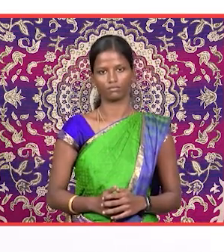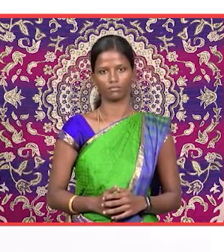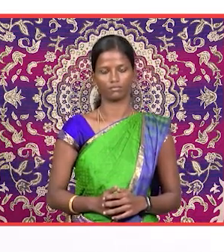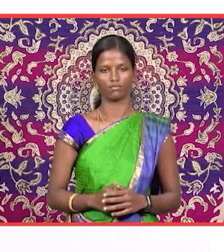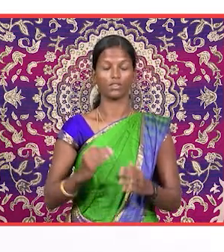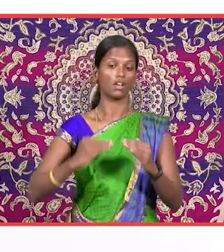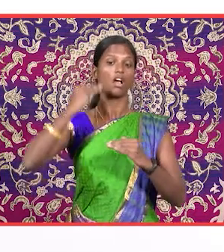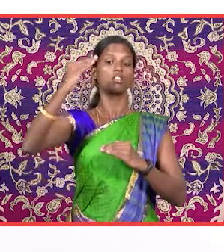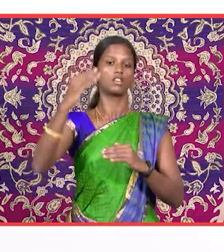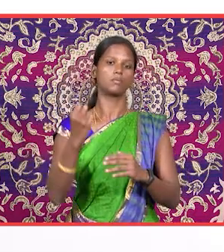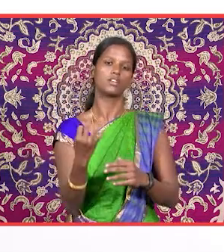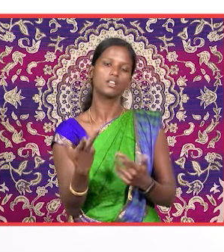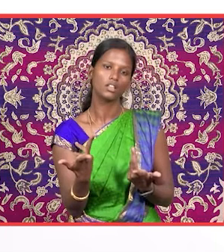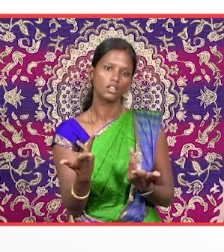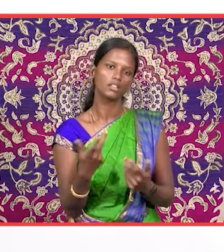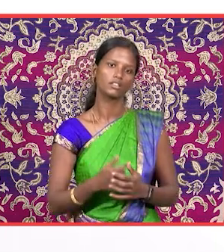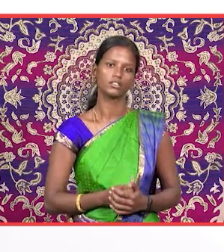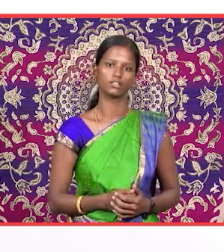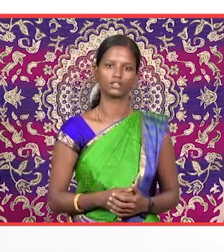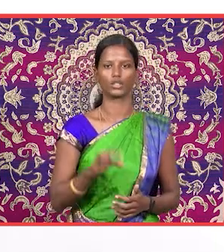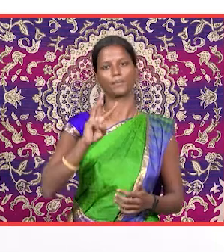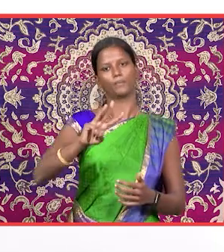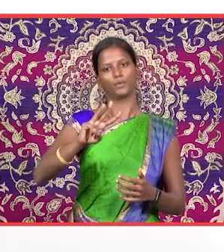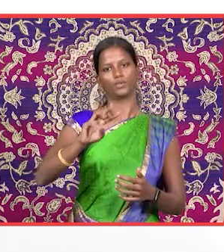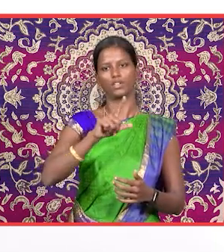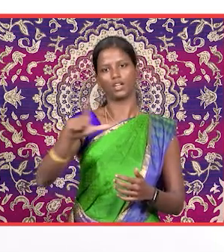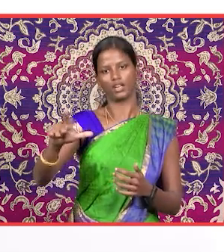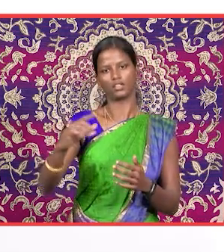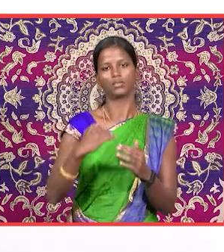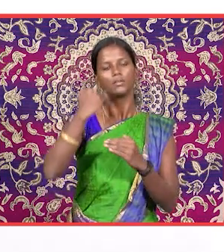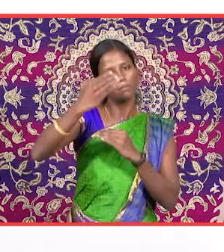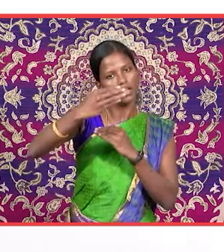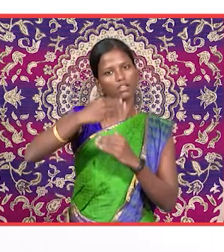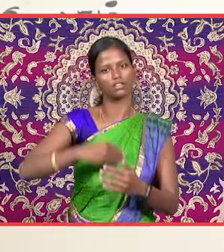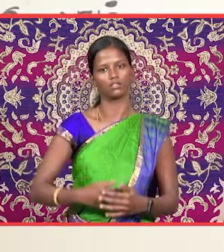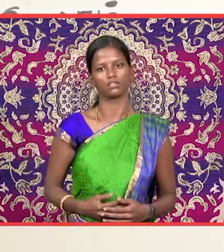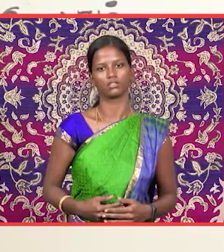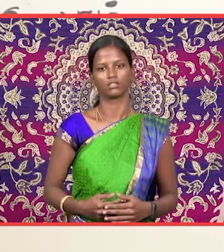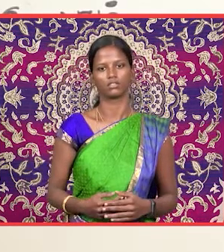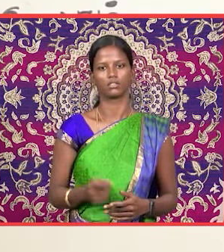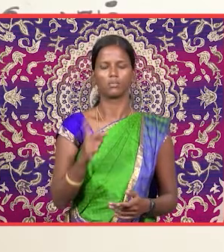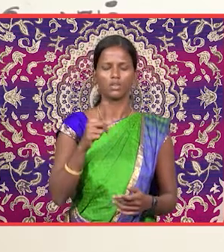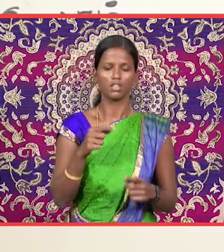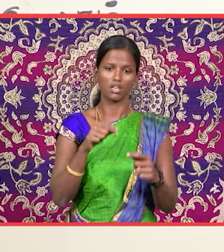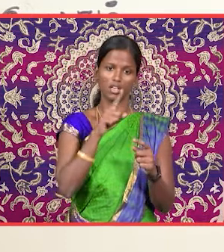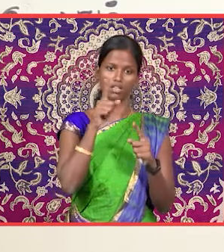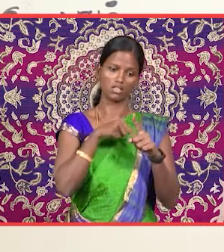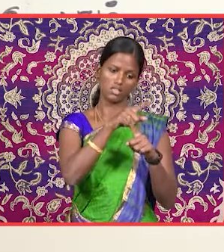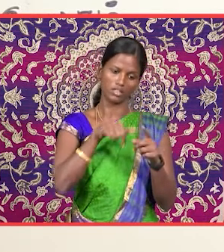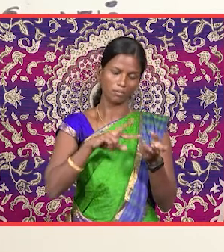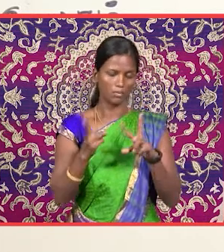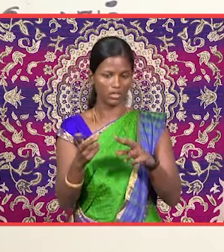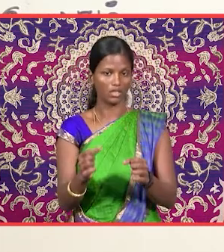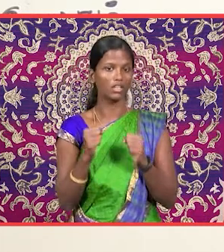5 லட்சம். அதிகரித்த எண்ணிக்கை எவ்வளோன்னு பார்த்தீங்கன்னா 3 லட்சம். ஸோ தொகுதியில் 3 வந்துடும். இங்கே